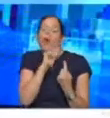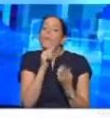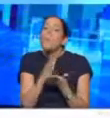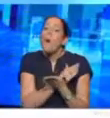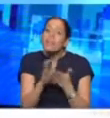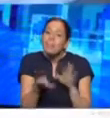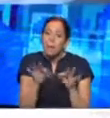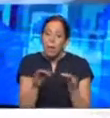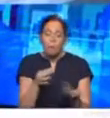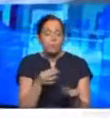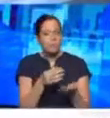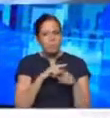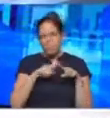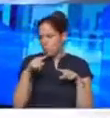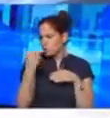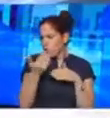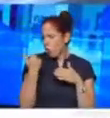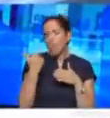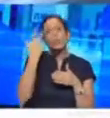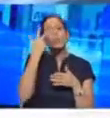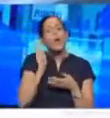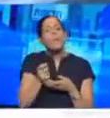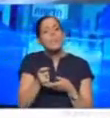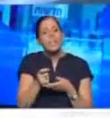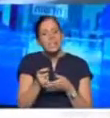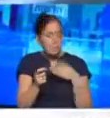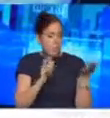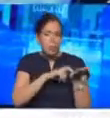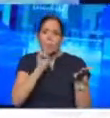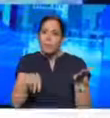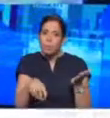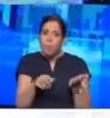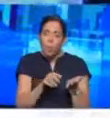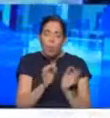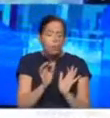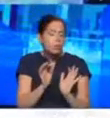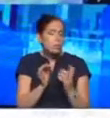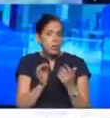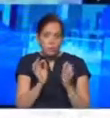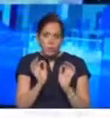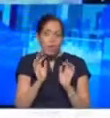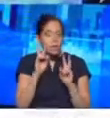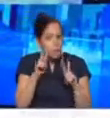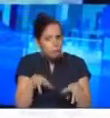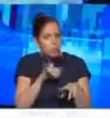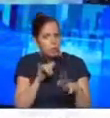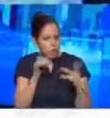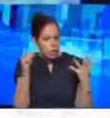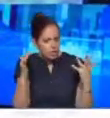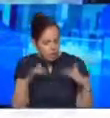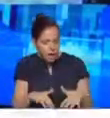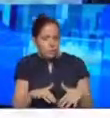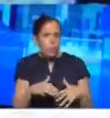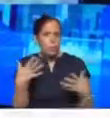התפטרו בחודש האחרון שלושה חברי כנסת מהשמאל, ו... אני, זאת אומרת, יש פה איזושהי התרסקות, מפלגת